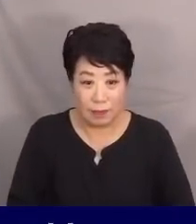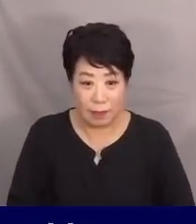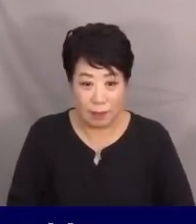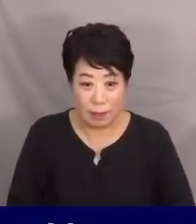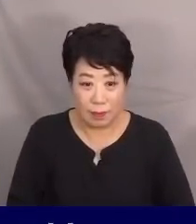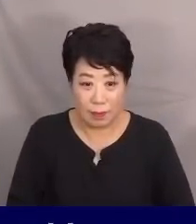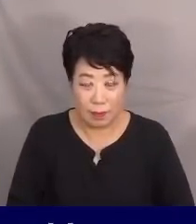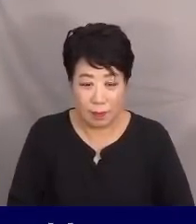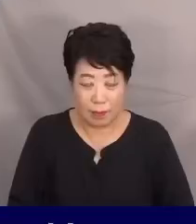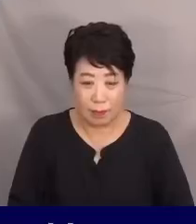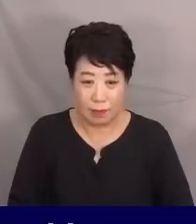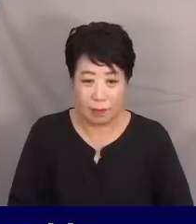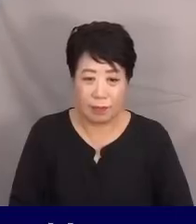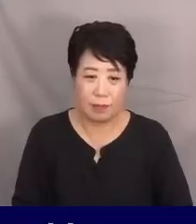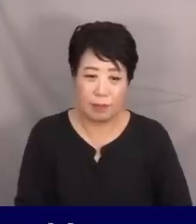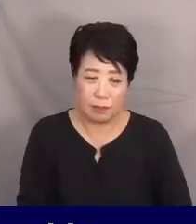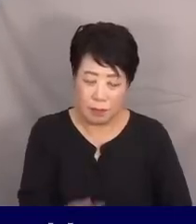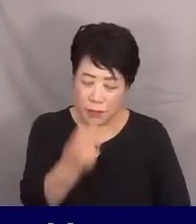승려 대회였습니다.